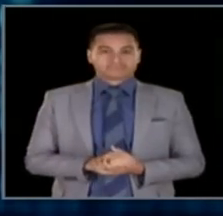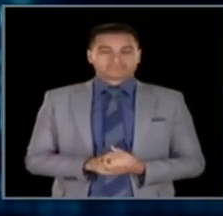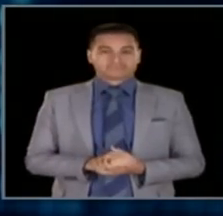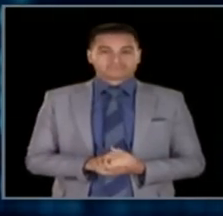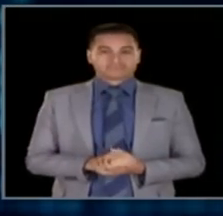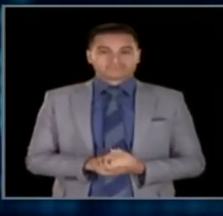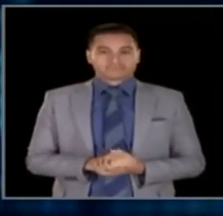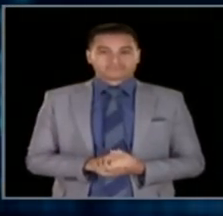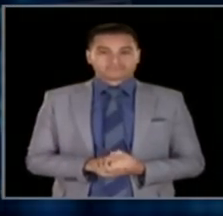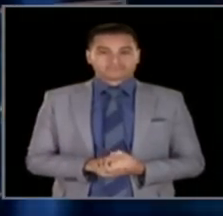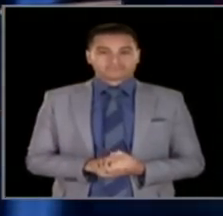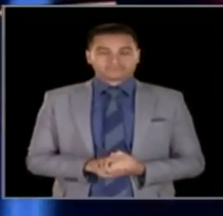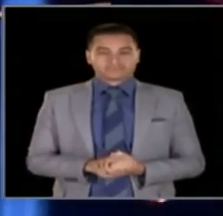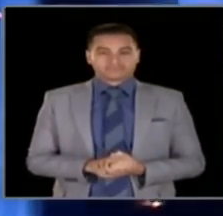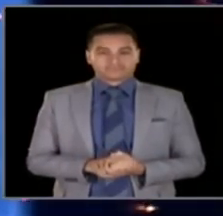تحت الضغط.